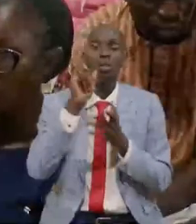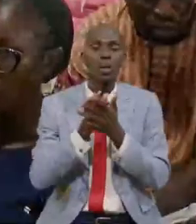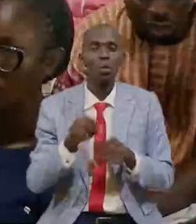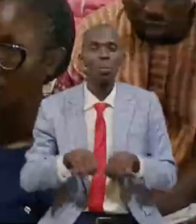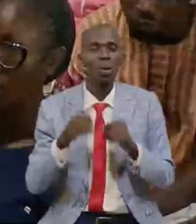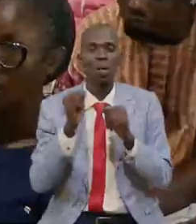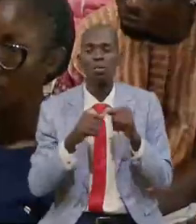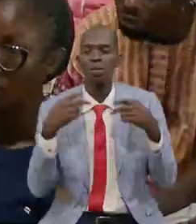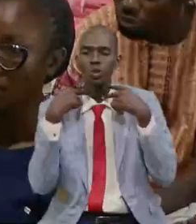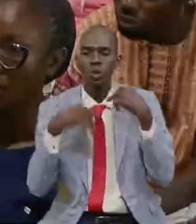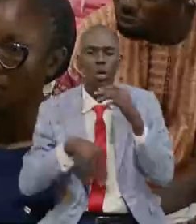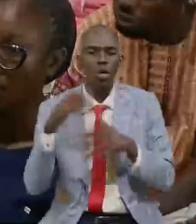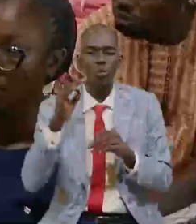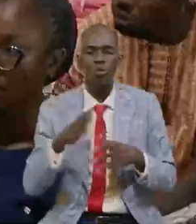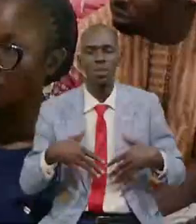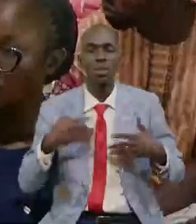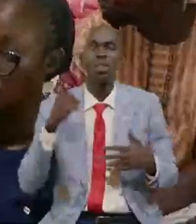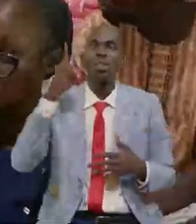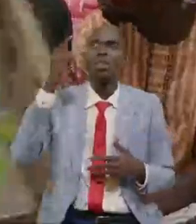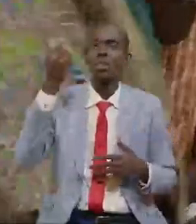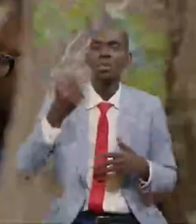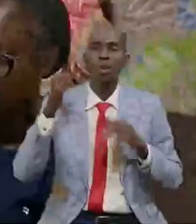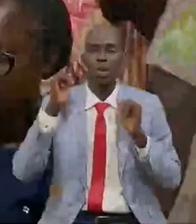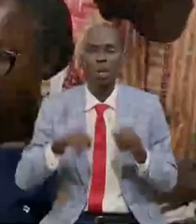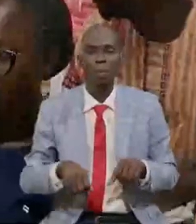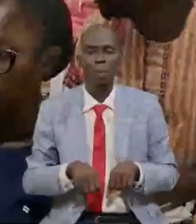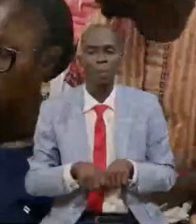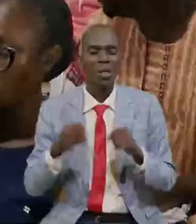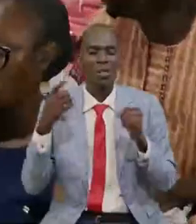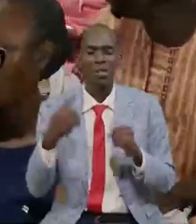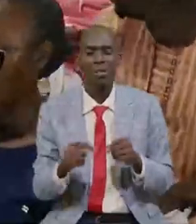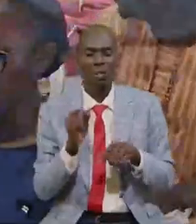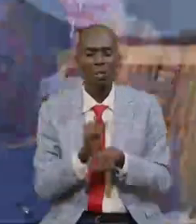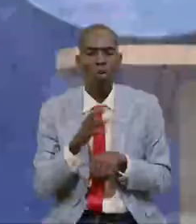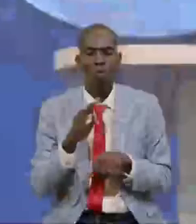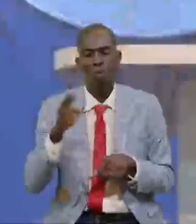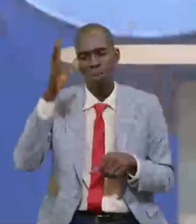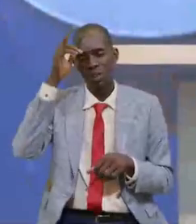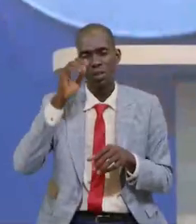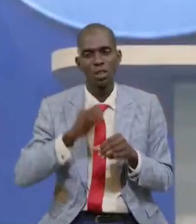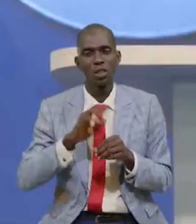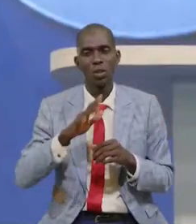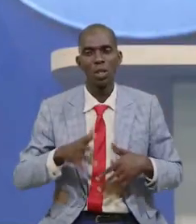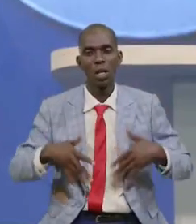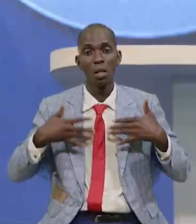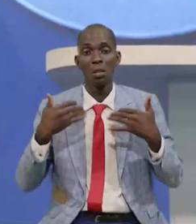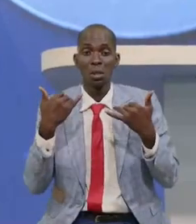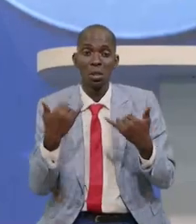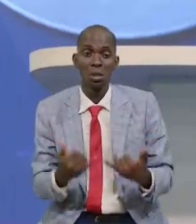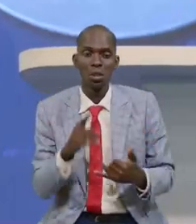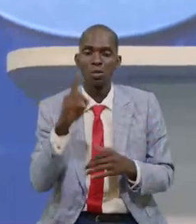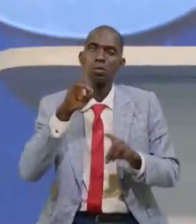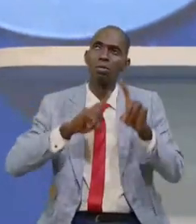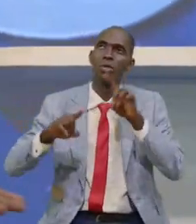vie. C'est lui qui va détruire toutes les œuvres du diable dans votre vie. Maintenant, il dit, tu le